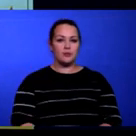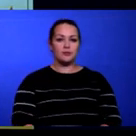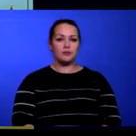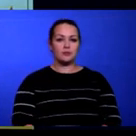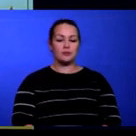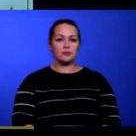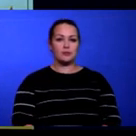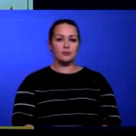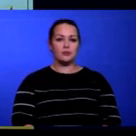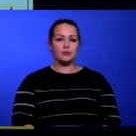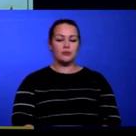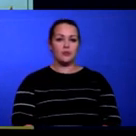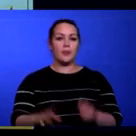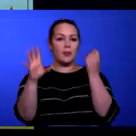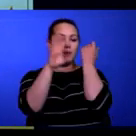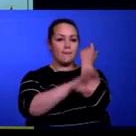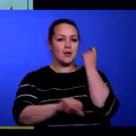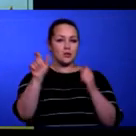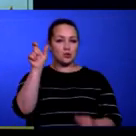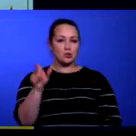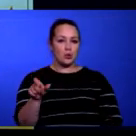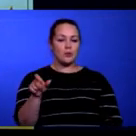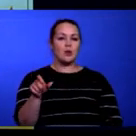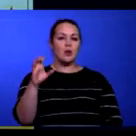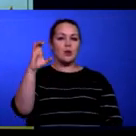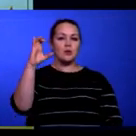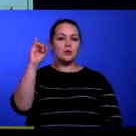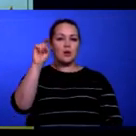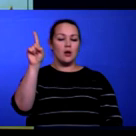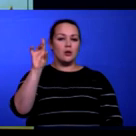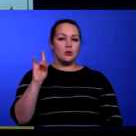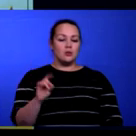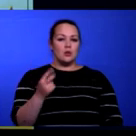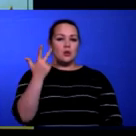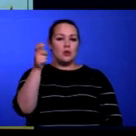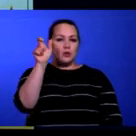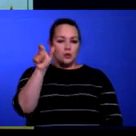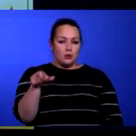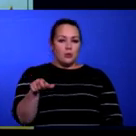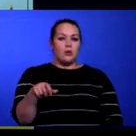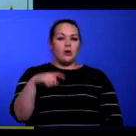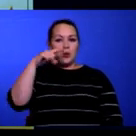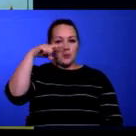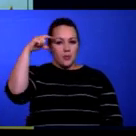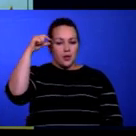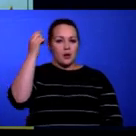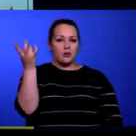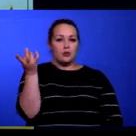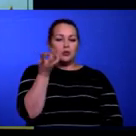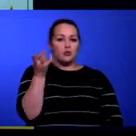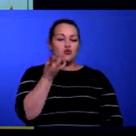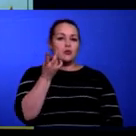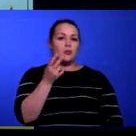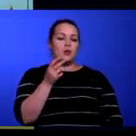отправляем его в последний столбик к союзам третий столбик пиратам нужно было записать только